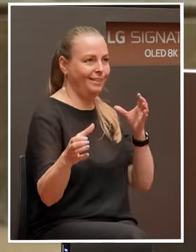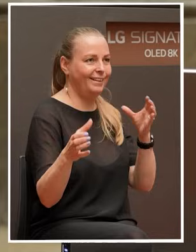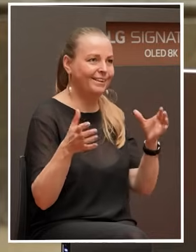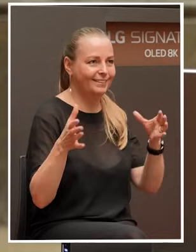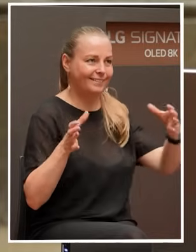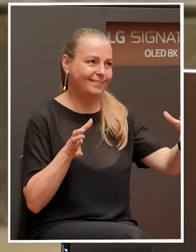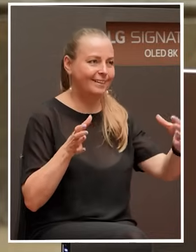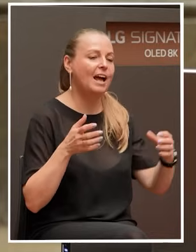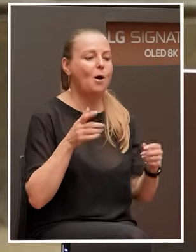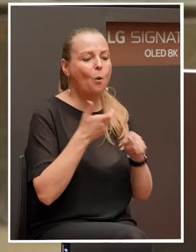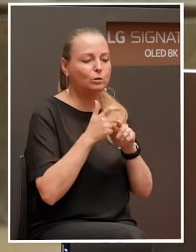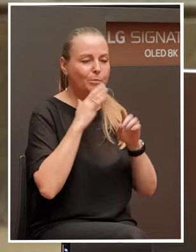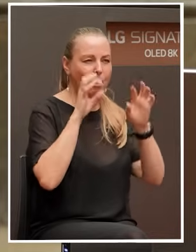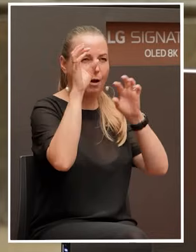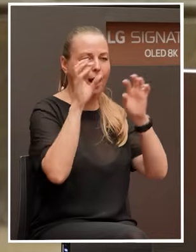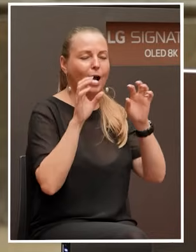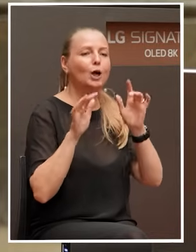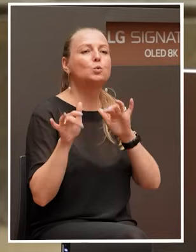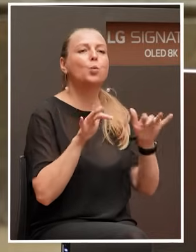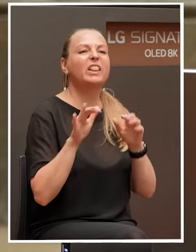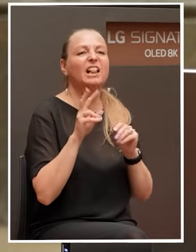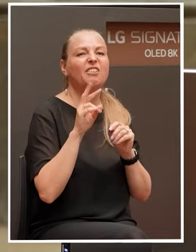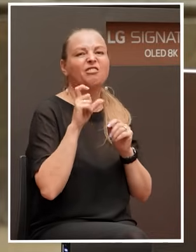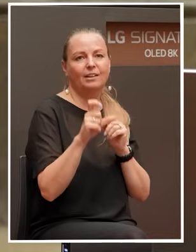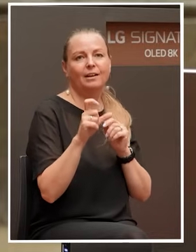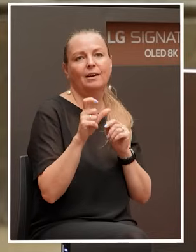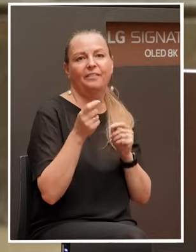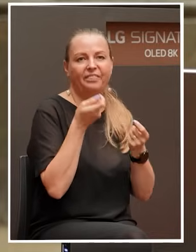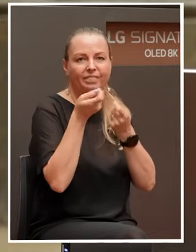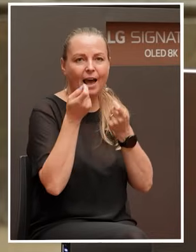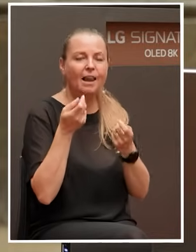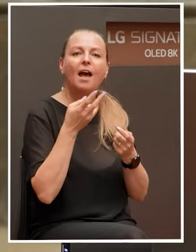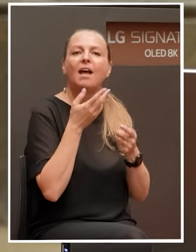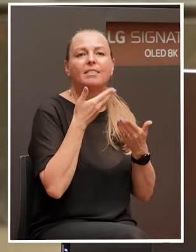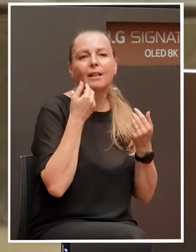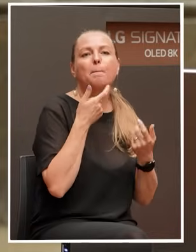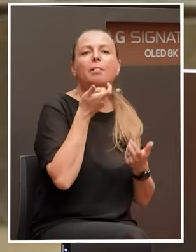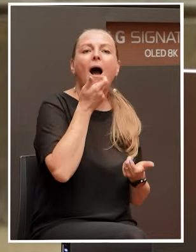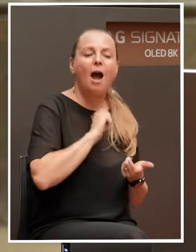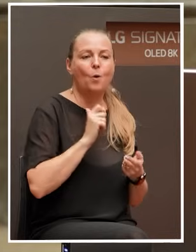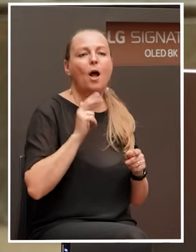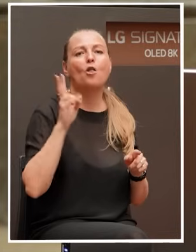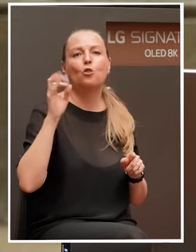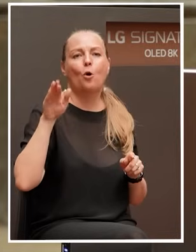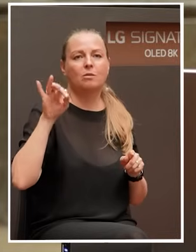суетливых деталей. Это не благородство Нотр-Дам, это не острота Шартра.